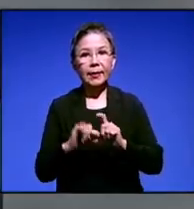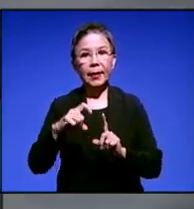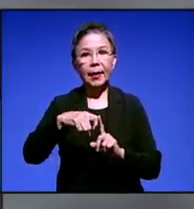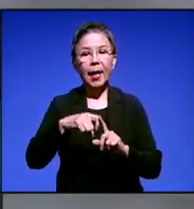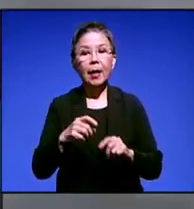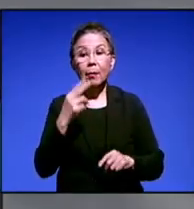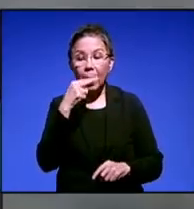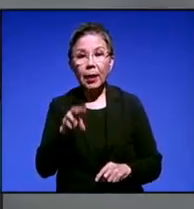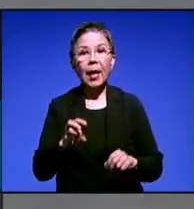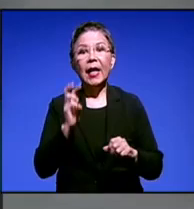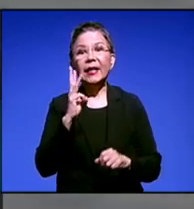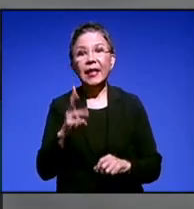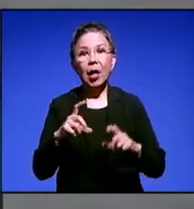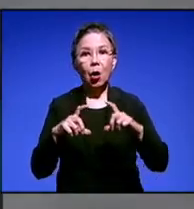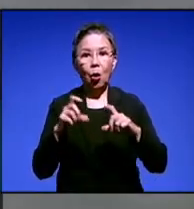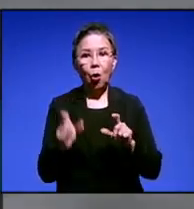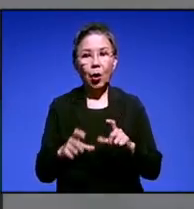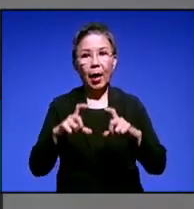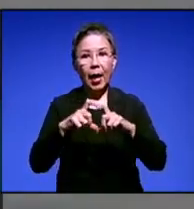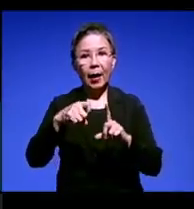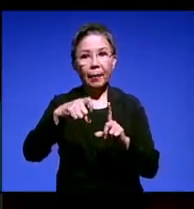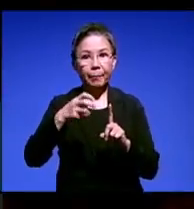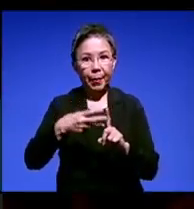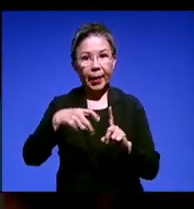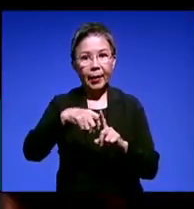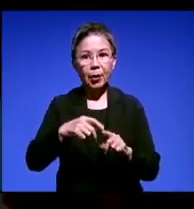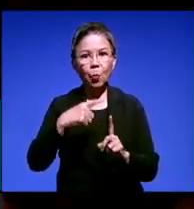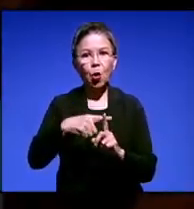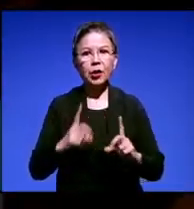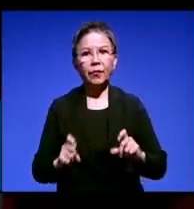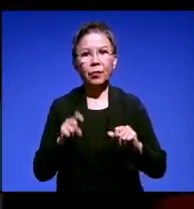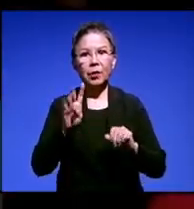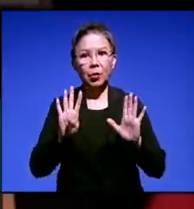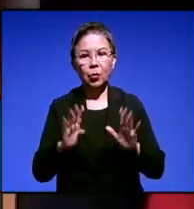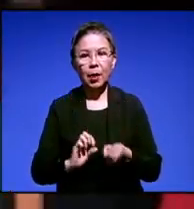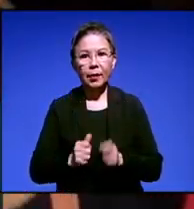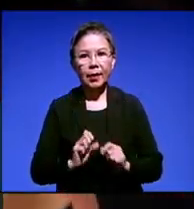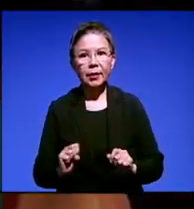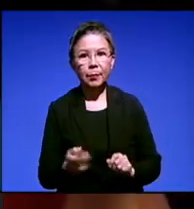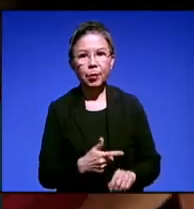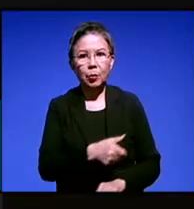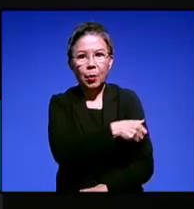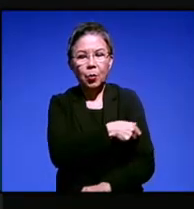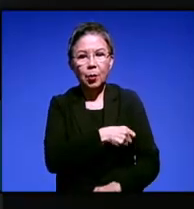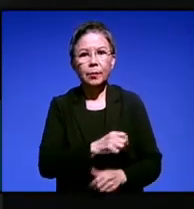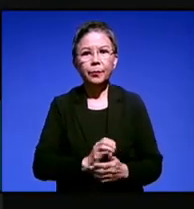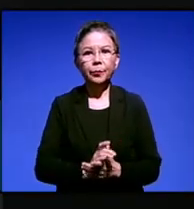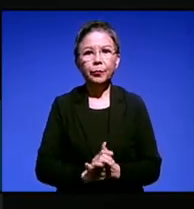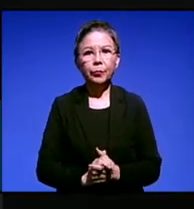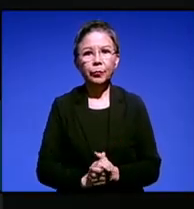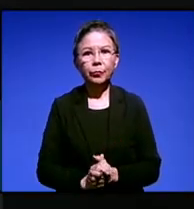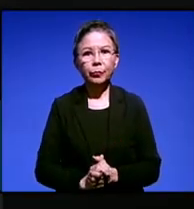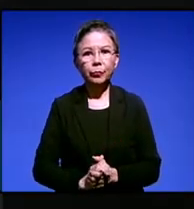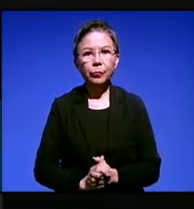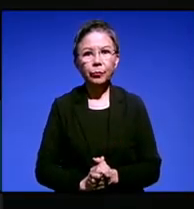dari 93 ABK teridentifikasi positif corona melalui rapid test yang dilakukan petugas medis Satgas COVID-19.